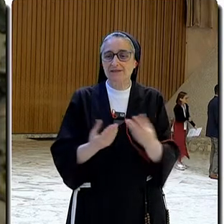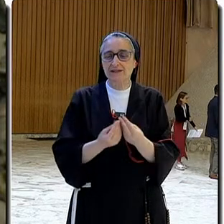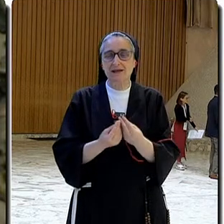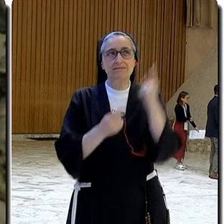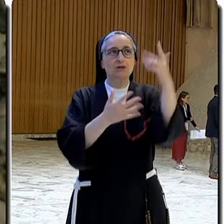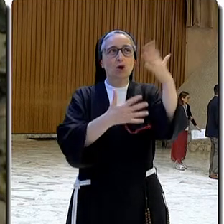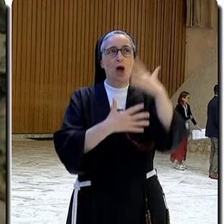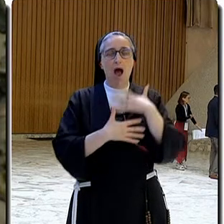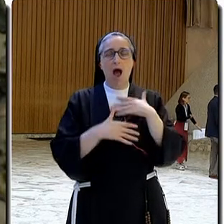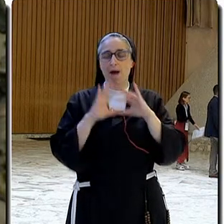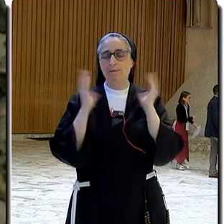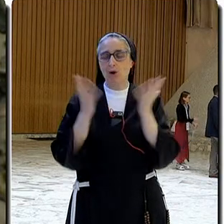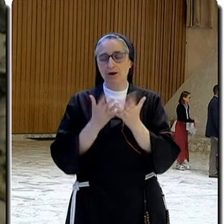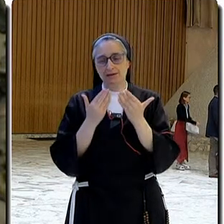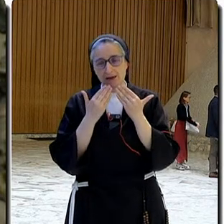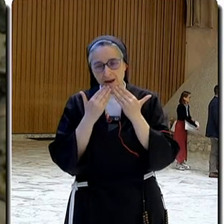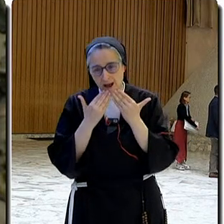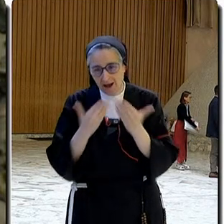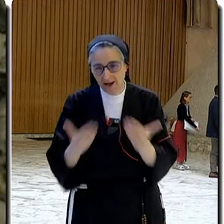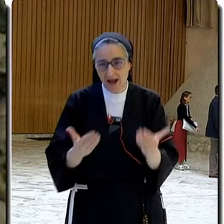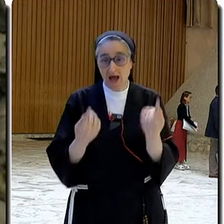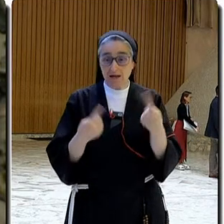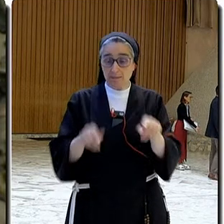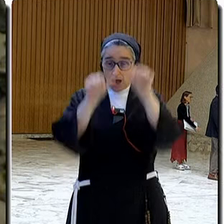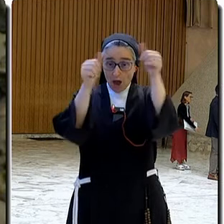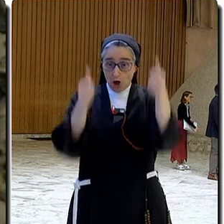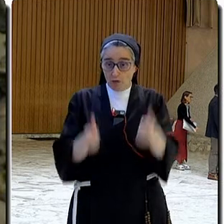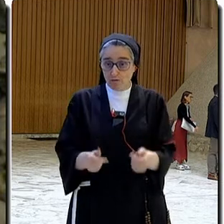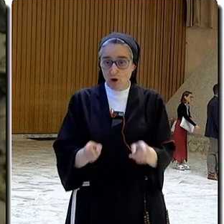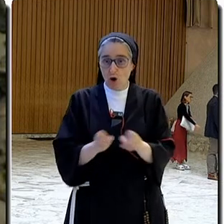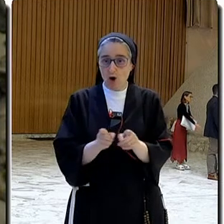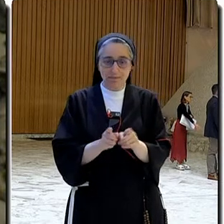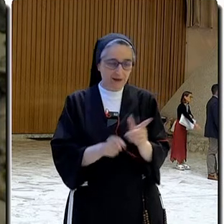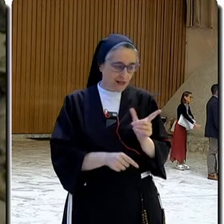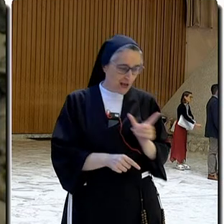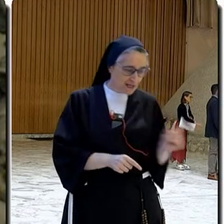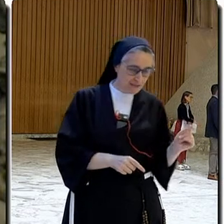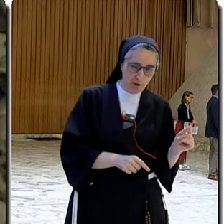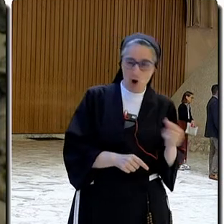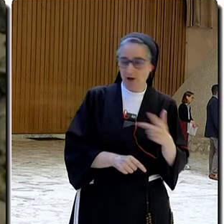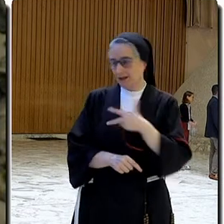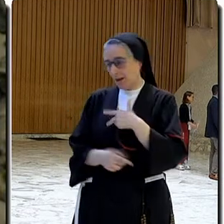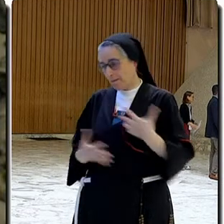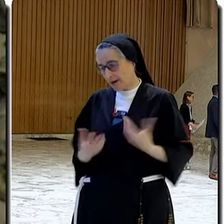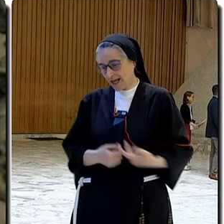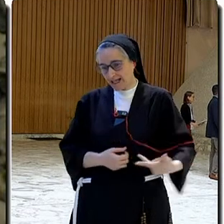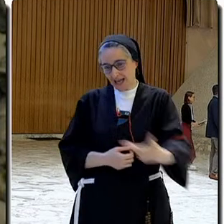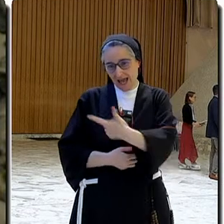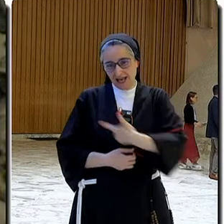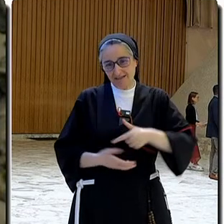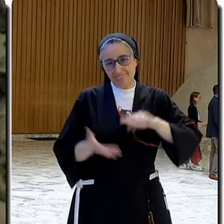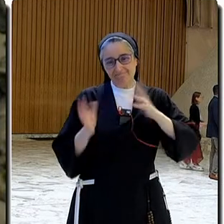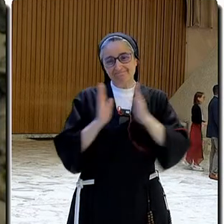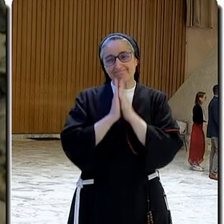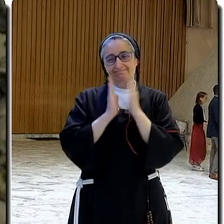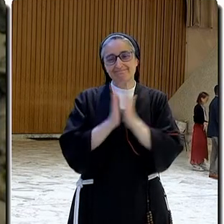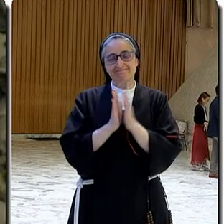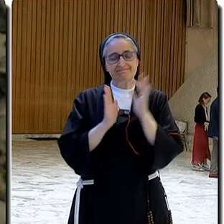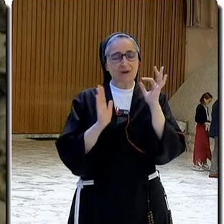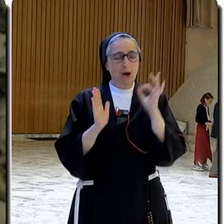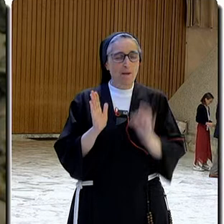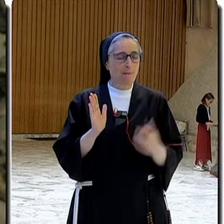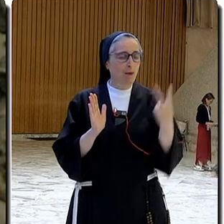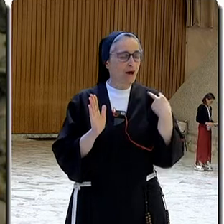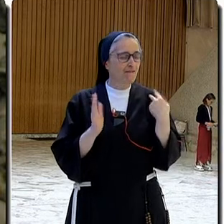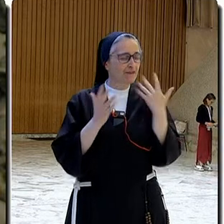This necessary form of cooperation between married couples and priests makes the church alive and